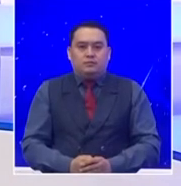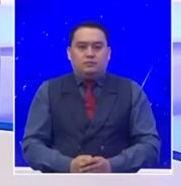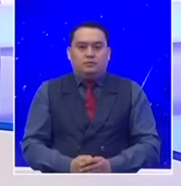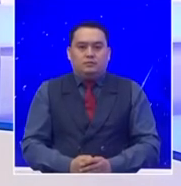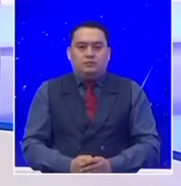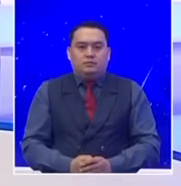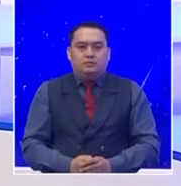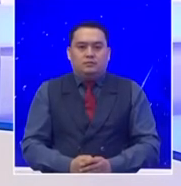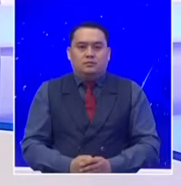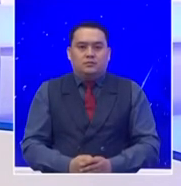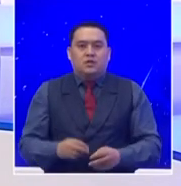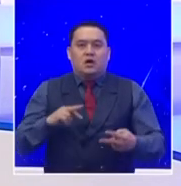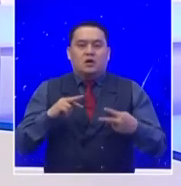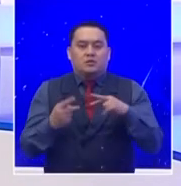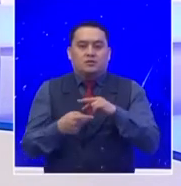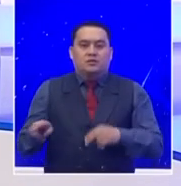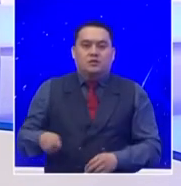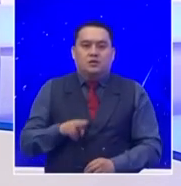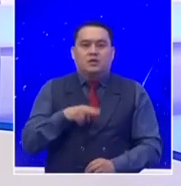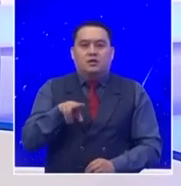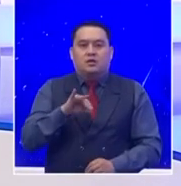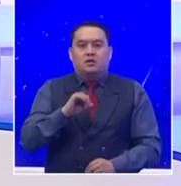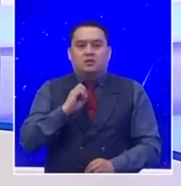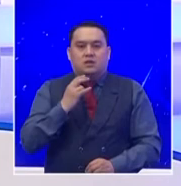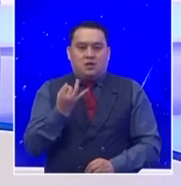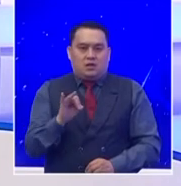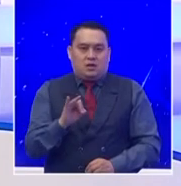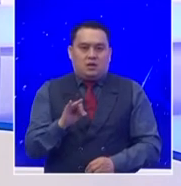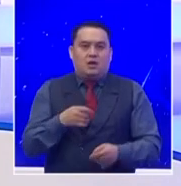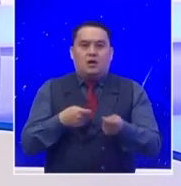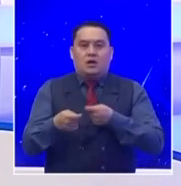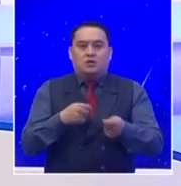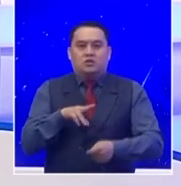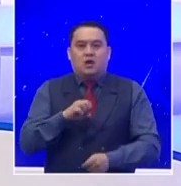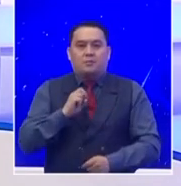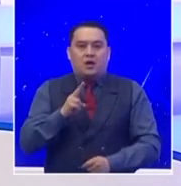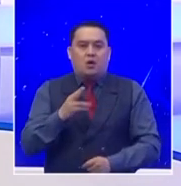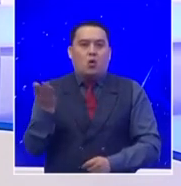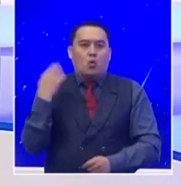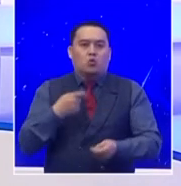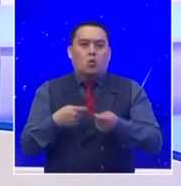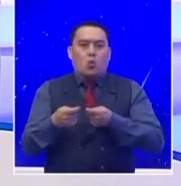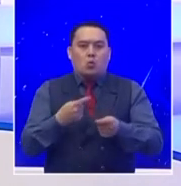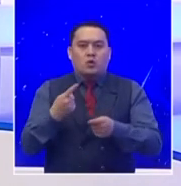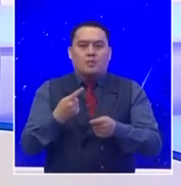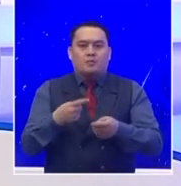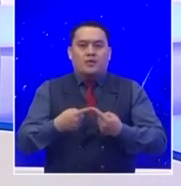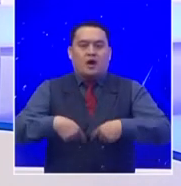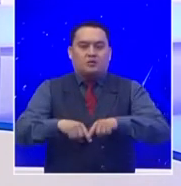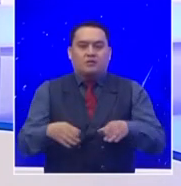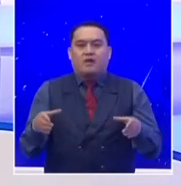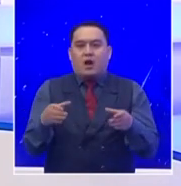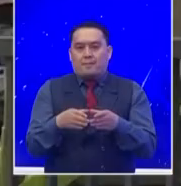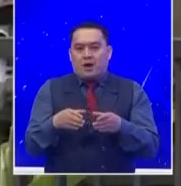Компания Walt Disney сменила генерального директора. Новым главой корпорации стал Боб Чапик. Ранее он возглавлял одно из подразделений